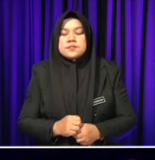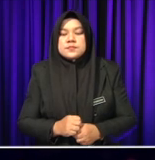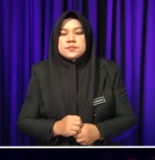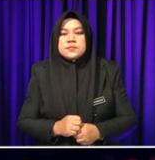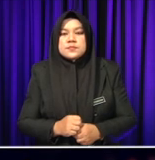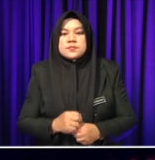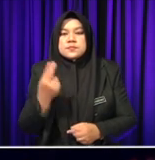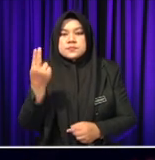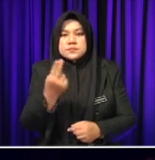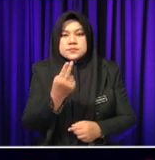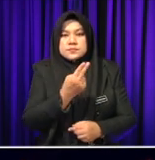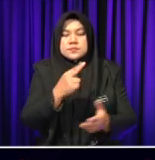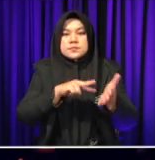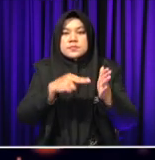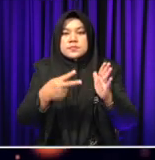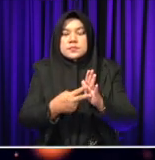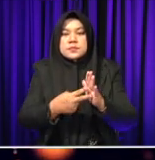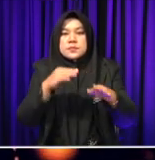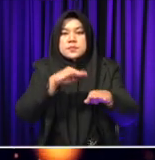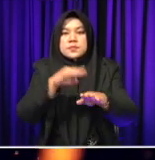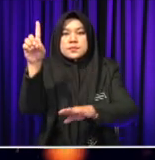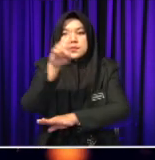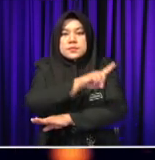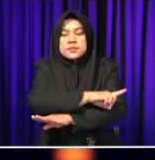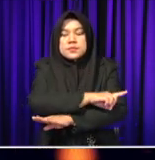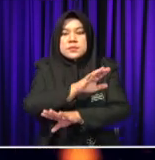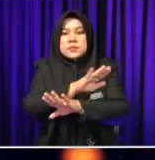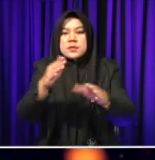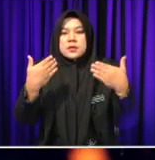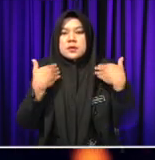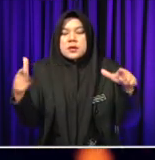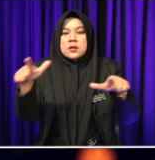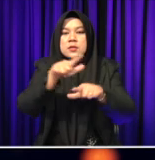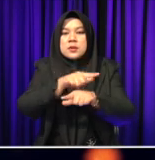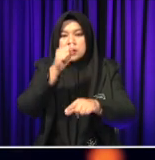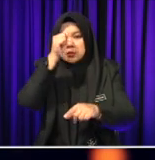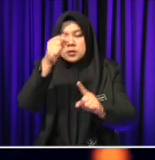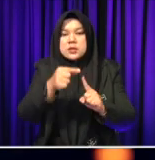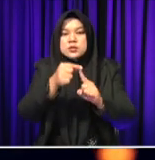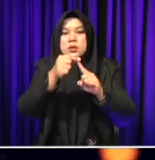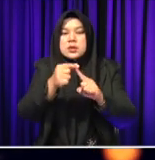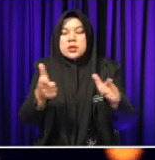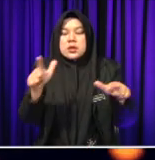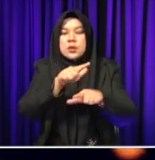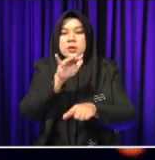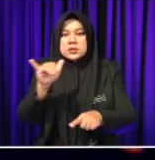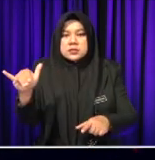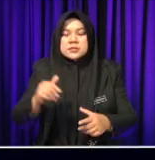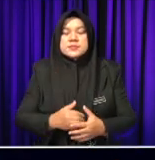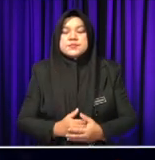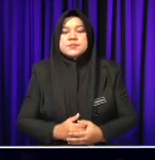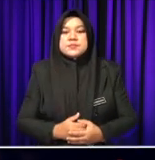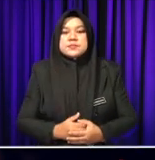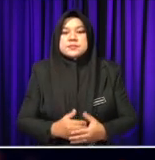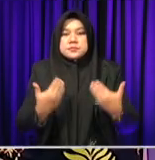subal yang bermaksud pada hari yang tidak ada naungan kecuali bagusim Boh nampak